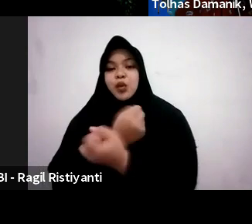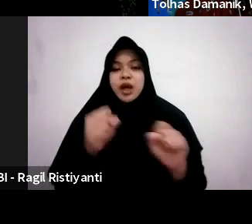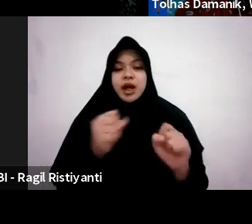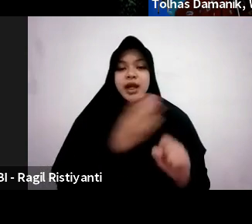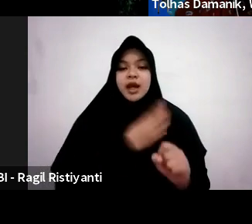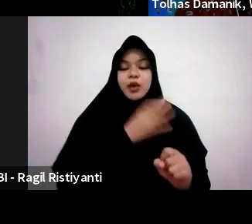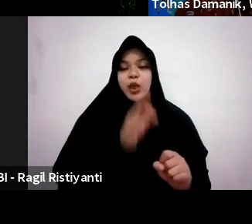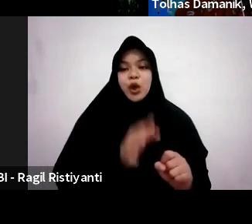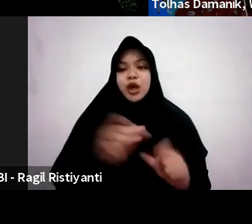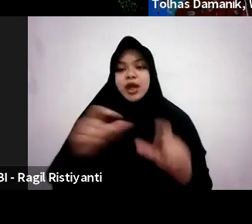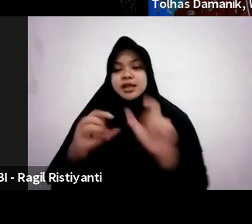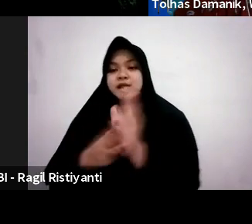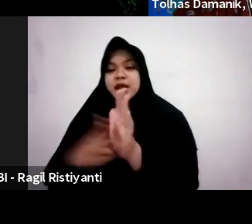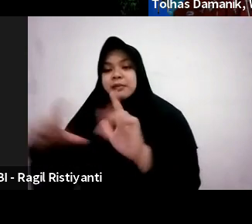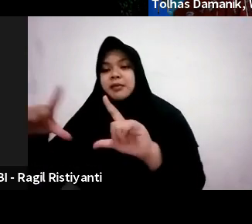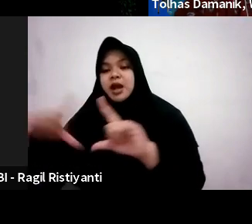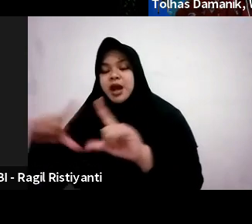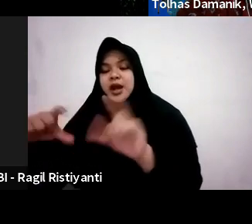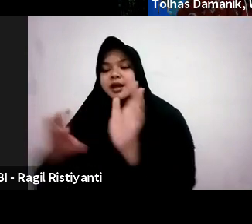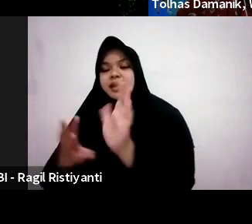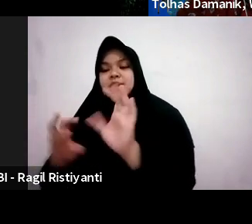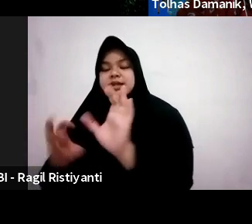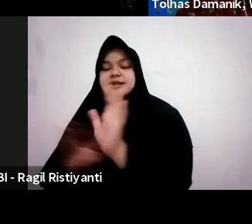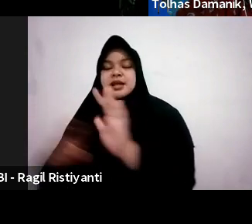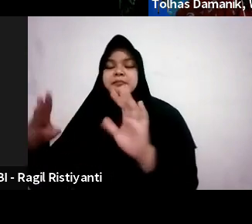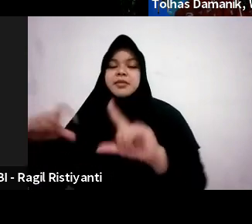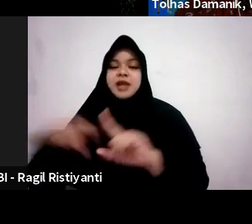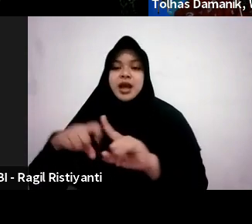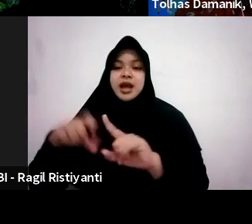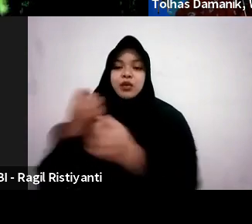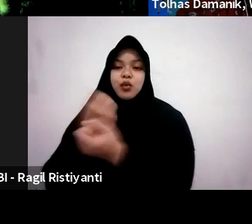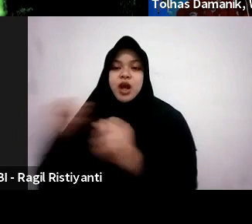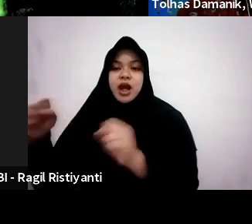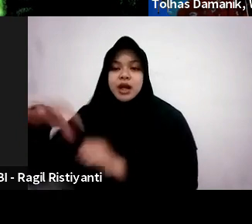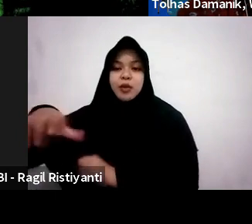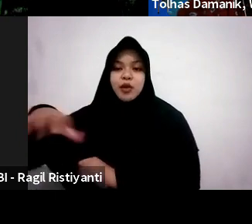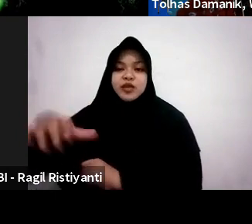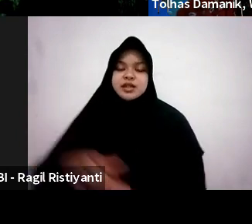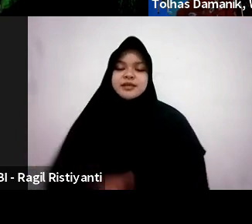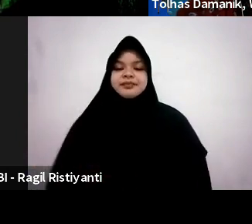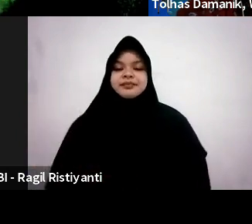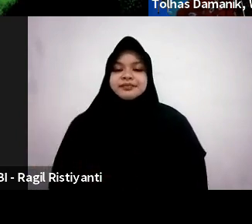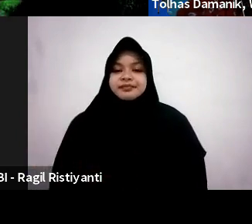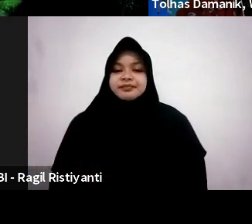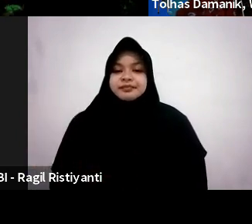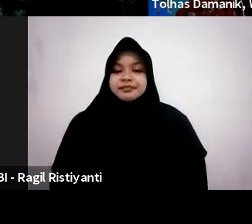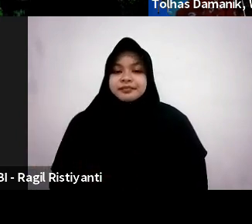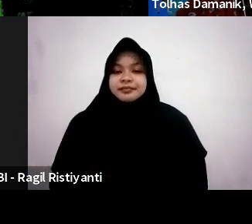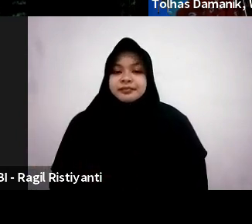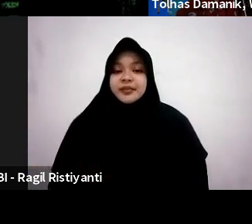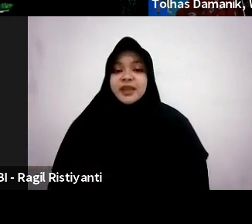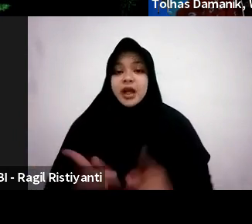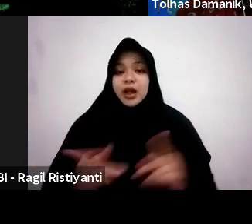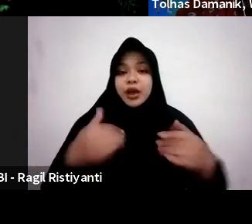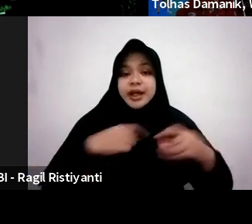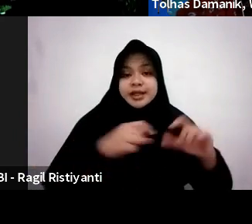provinsi SMA dan SMK itu kewenangannya ada di provinsi Jadi kalau ada SMA dan SMK di Depok misalnya kalau